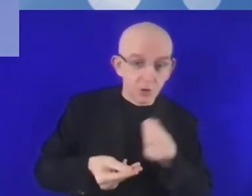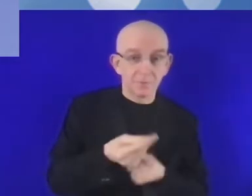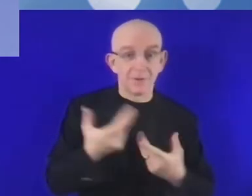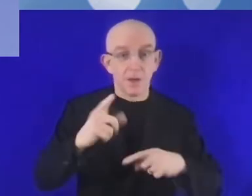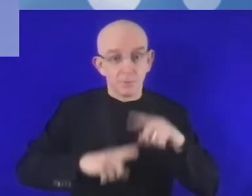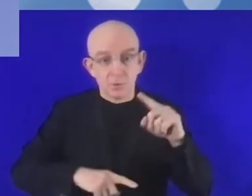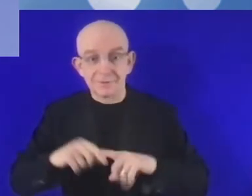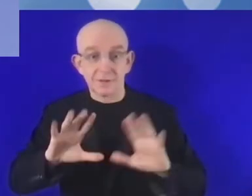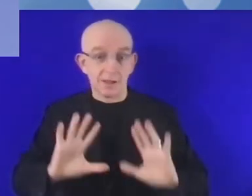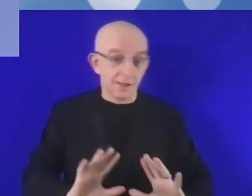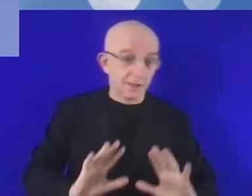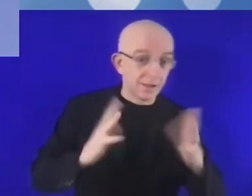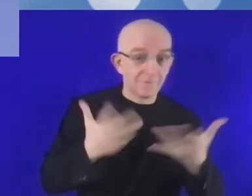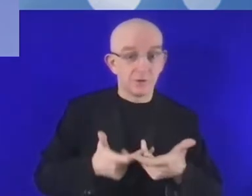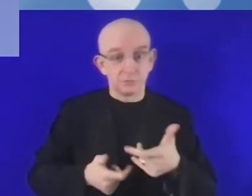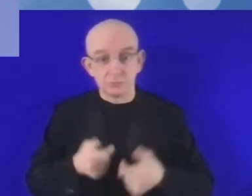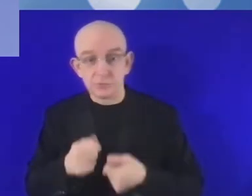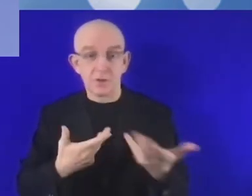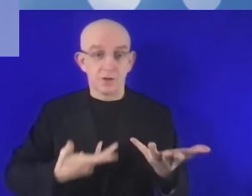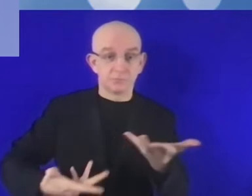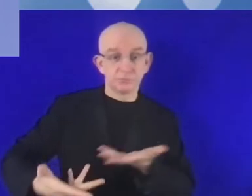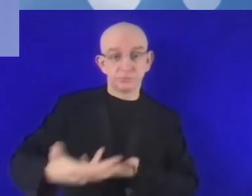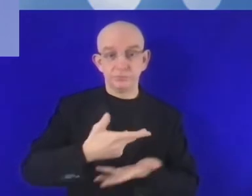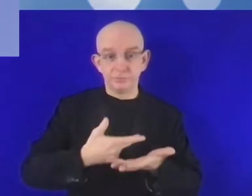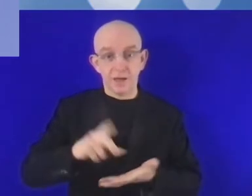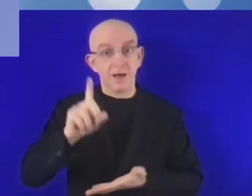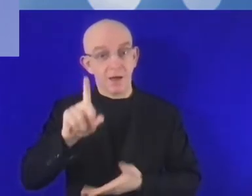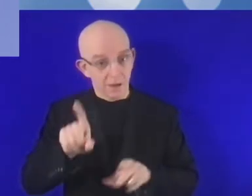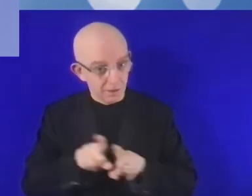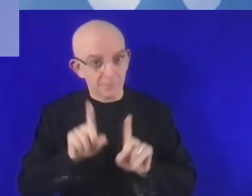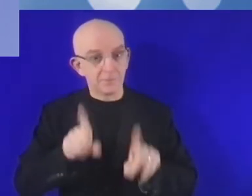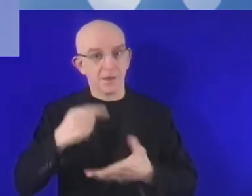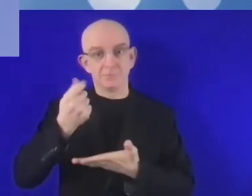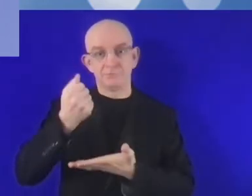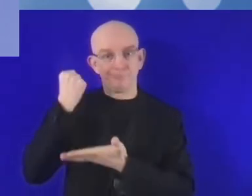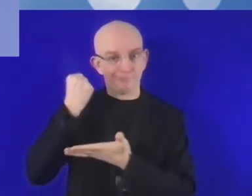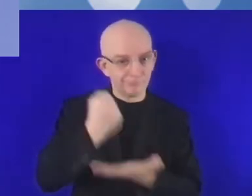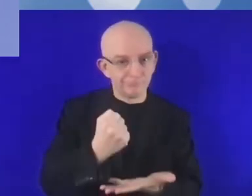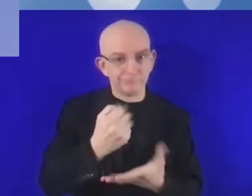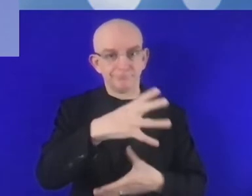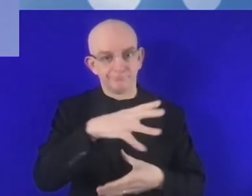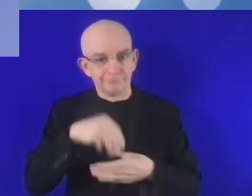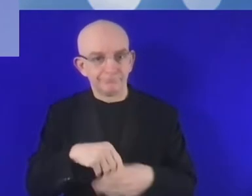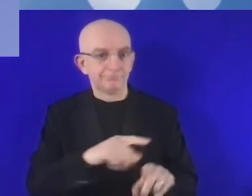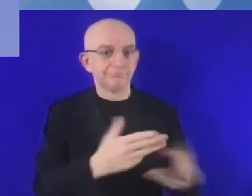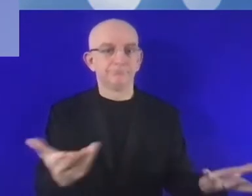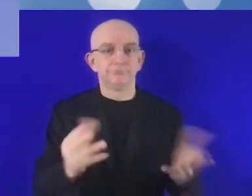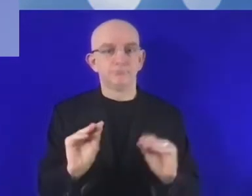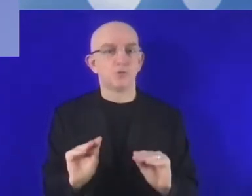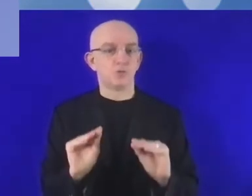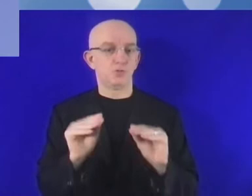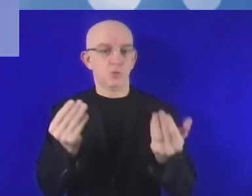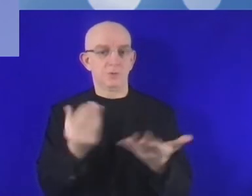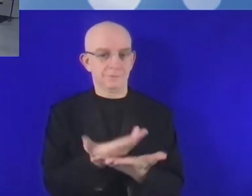المتحدة الأمريكية. إن الجائحة التي تعم العالم الآن أدت إلى زيادة